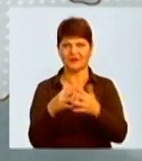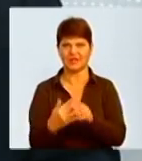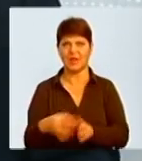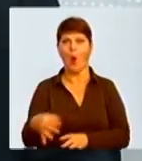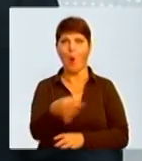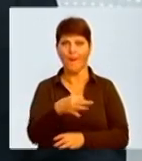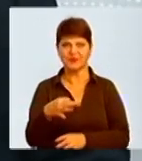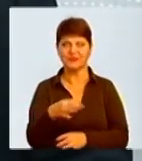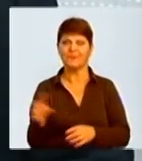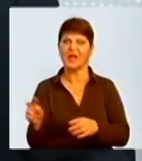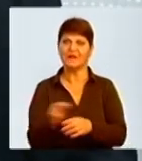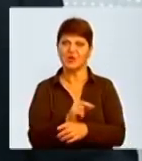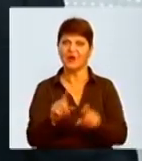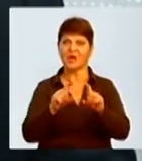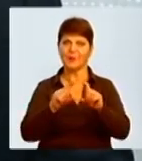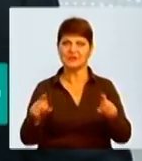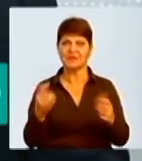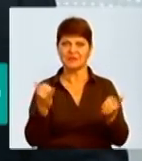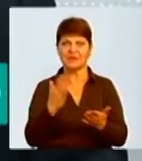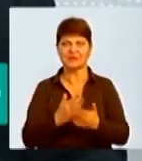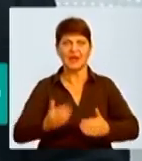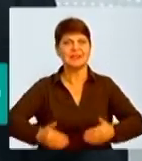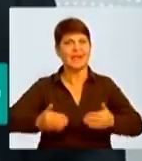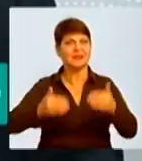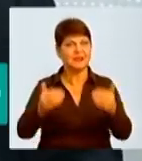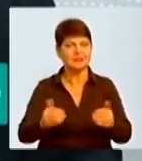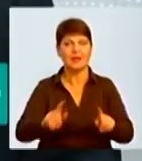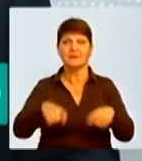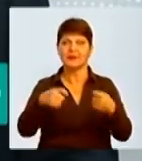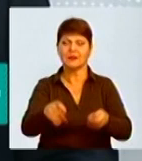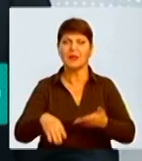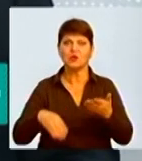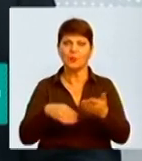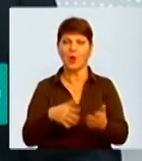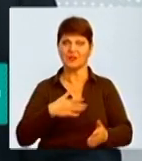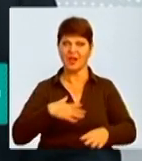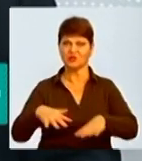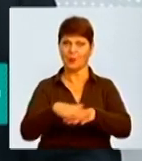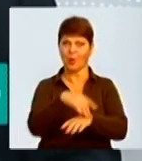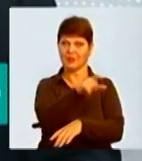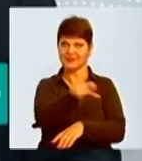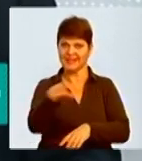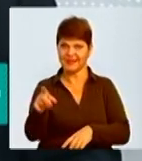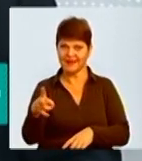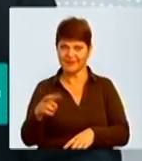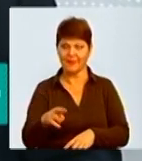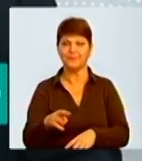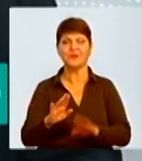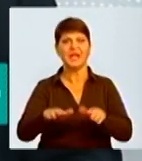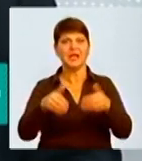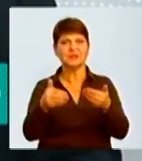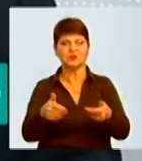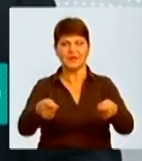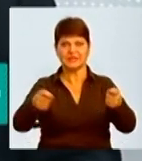В лікувальному закладі зараз є тенденція наближити надання онкодопомоги до нашого населення. З ініціативи